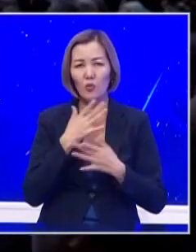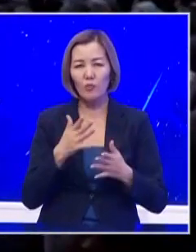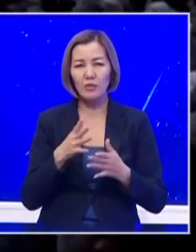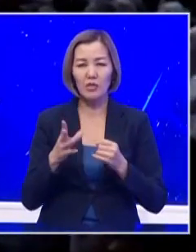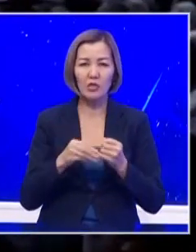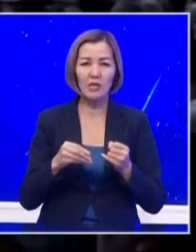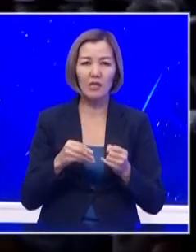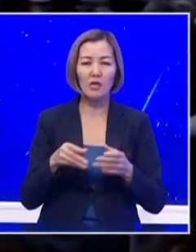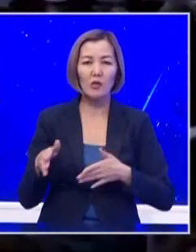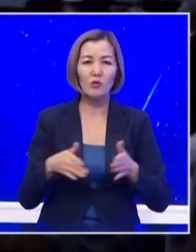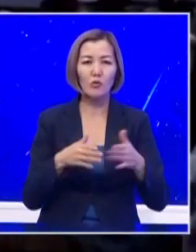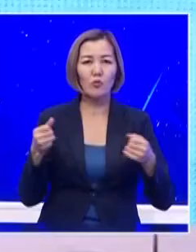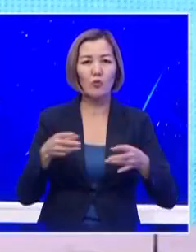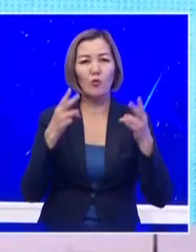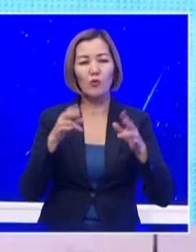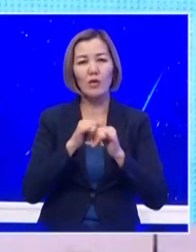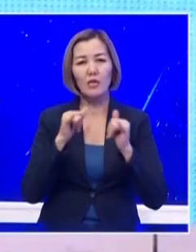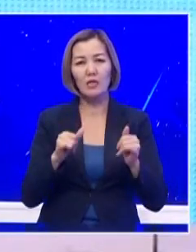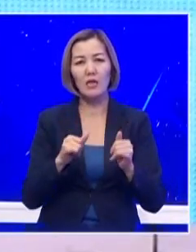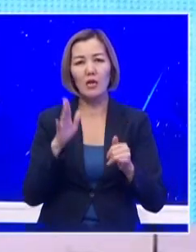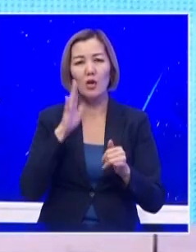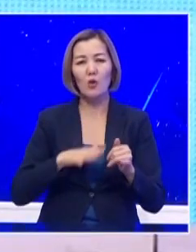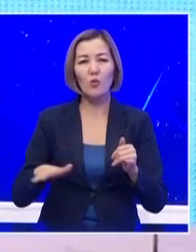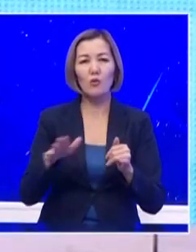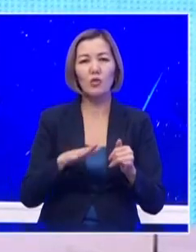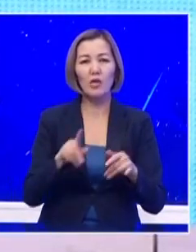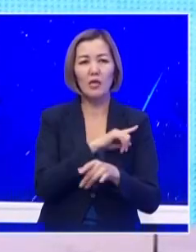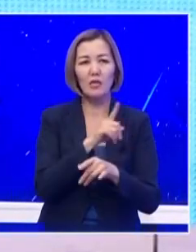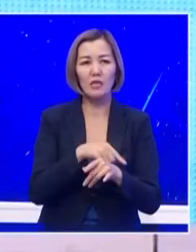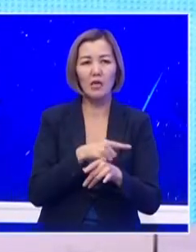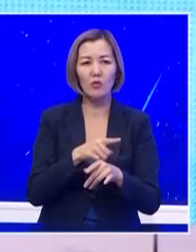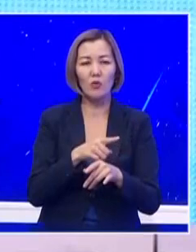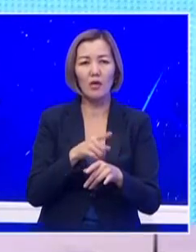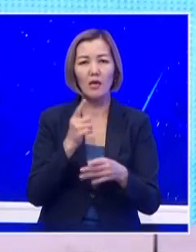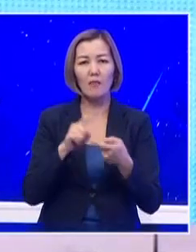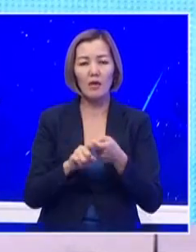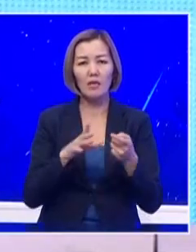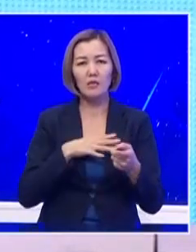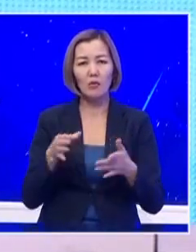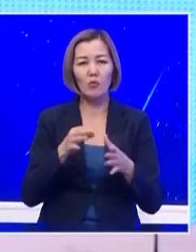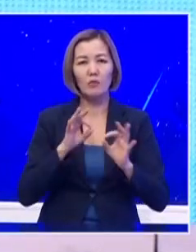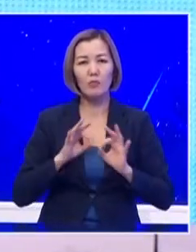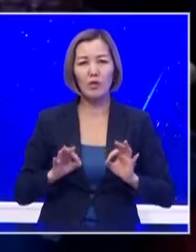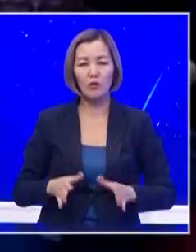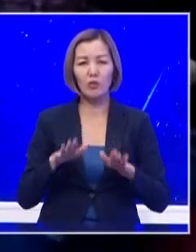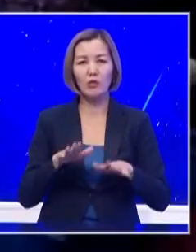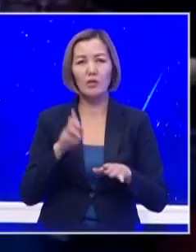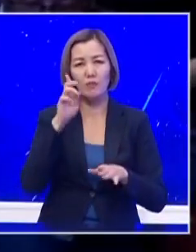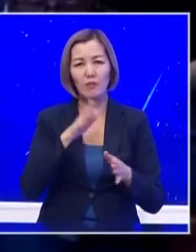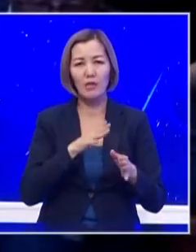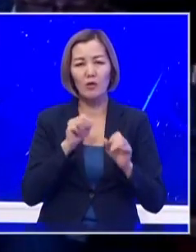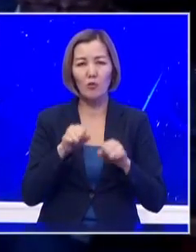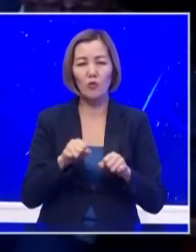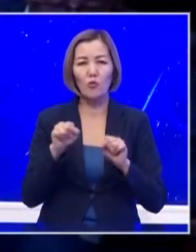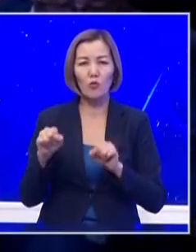жайылымдық жерлерге жол көлік оқиғасының артуына, көл жағалауын нығайтуға қатысты болды. Облыс прокуроры жергілікті мемлекеттік және